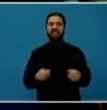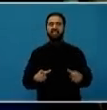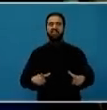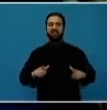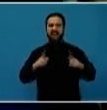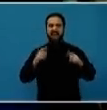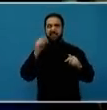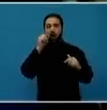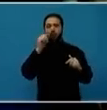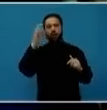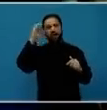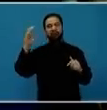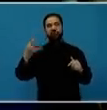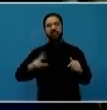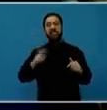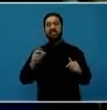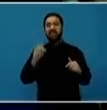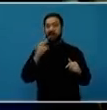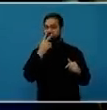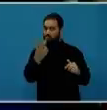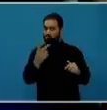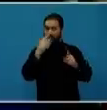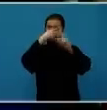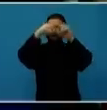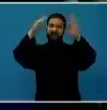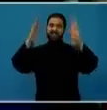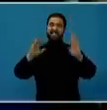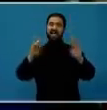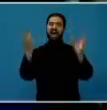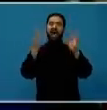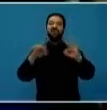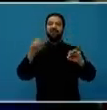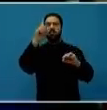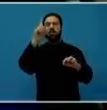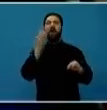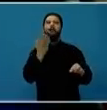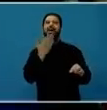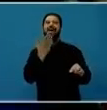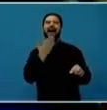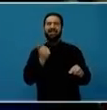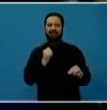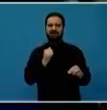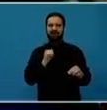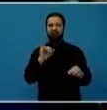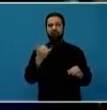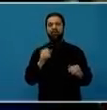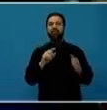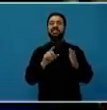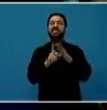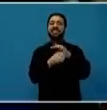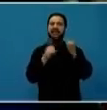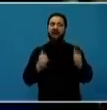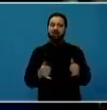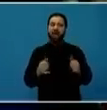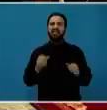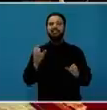acesta este considerat de către biserică ca fiind un păcat. Și din această cauză